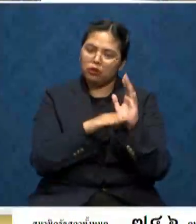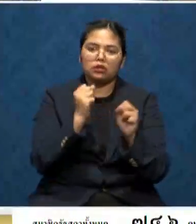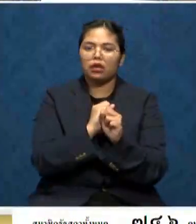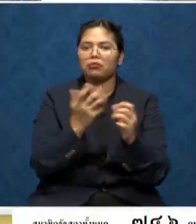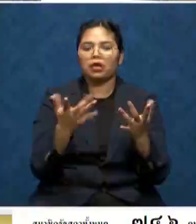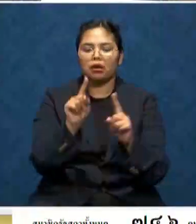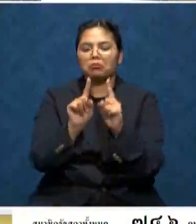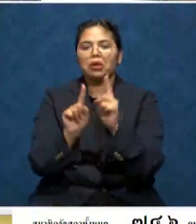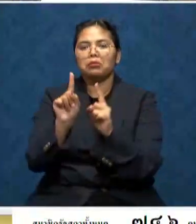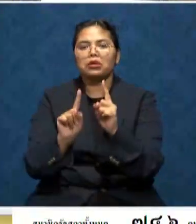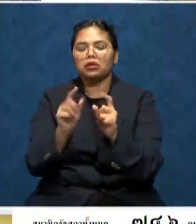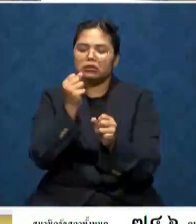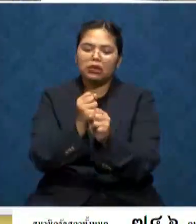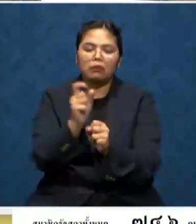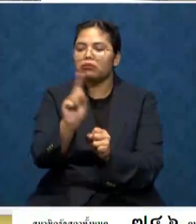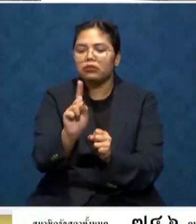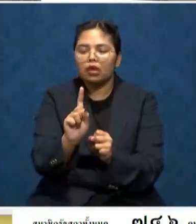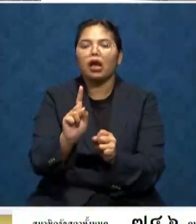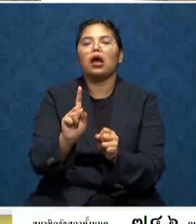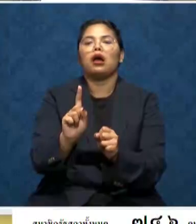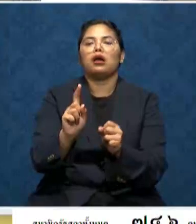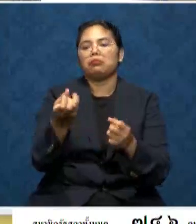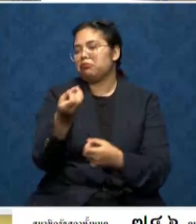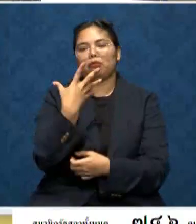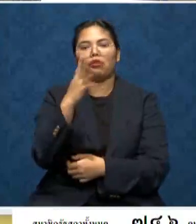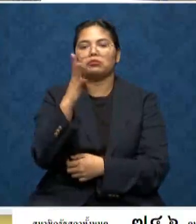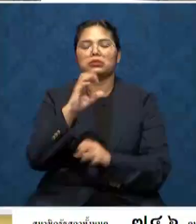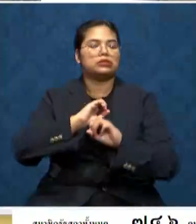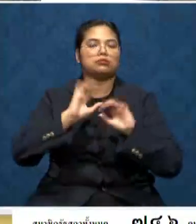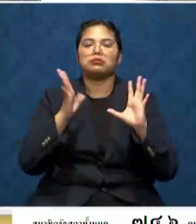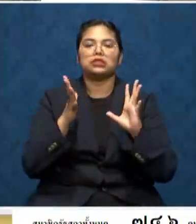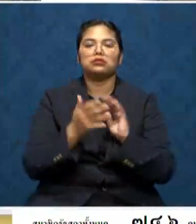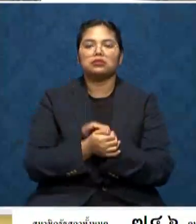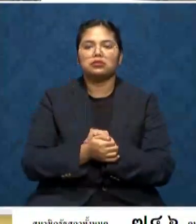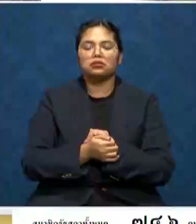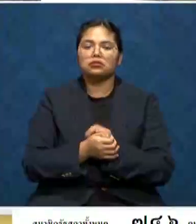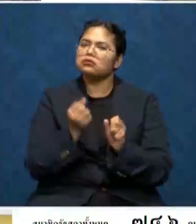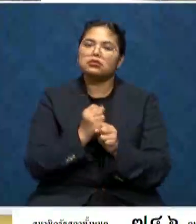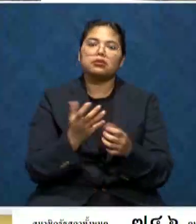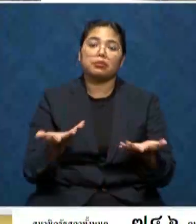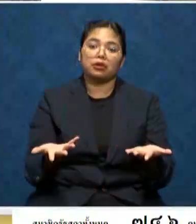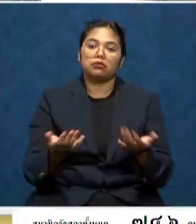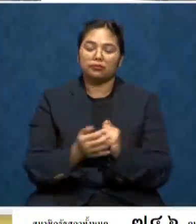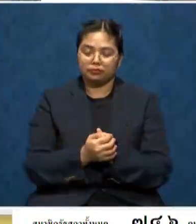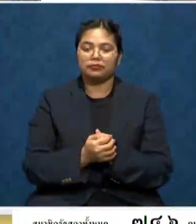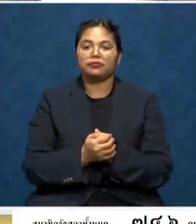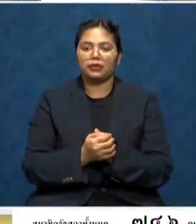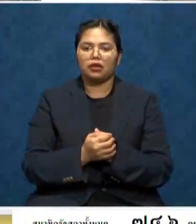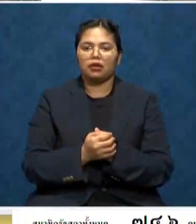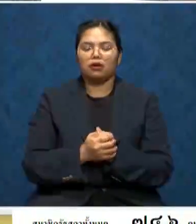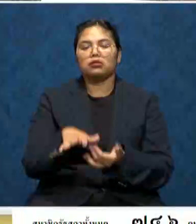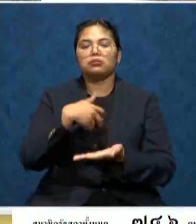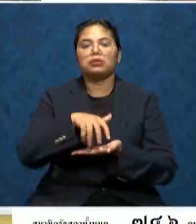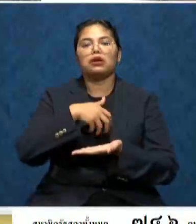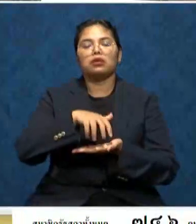วชีวัตรชทพูดในส่วนี้กเื่จาก